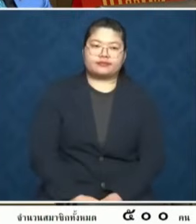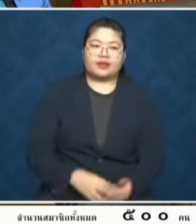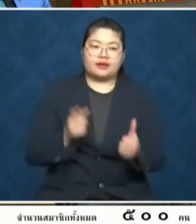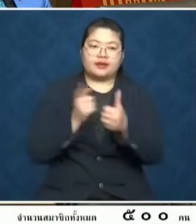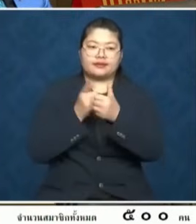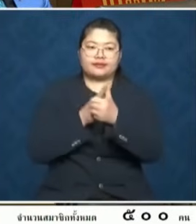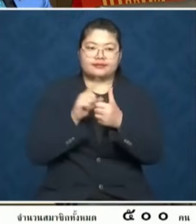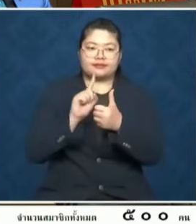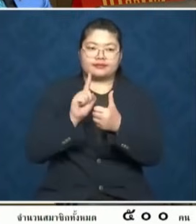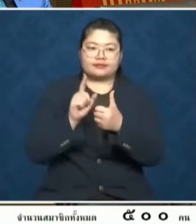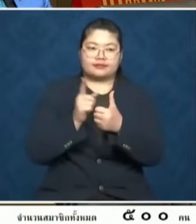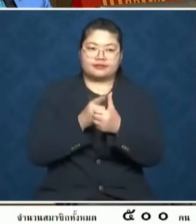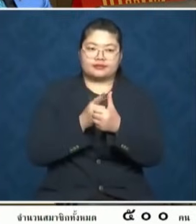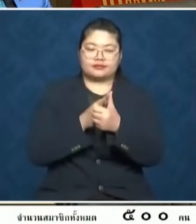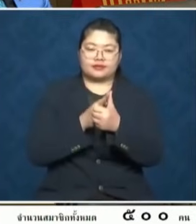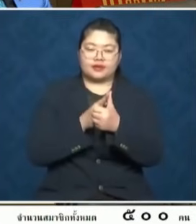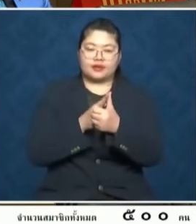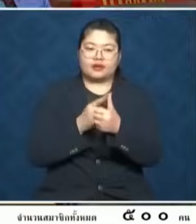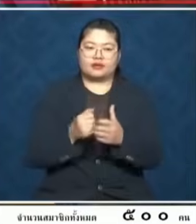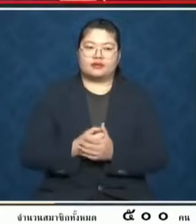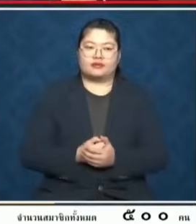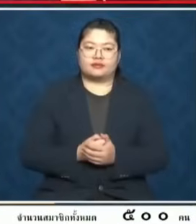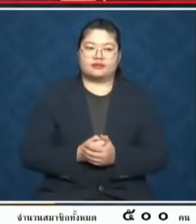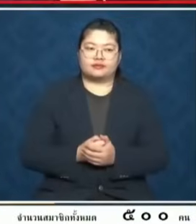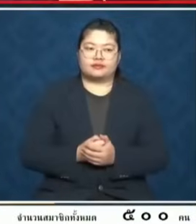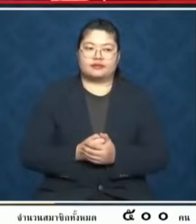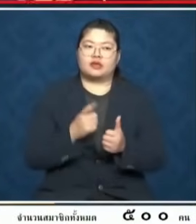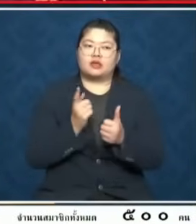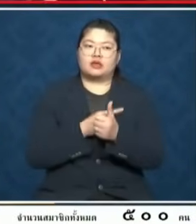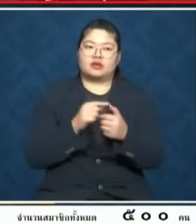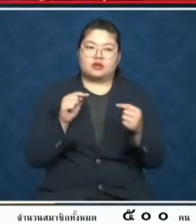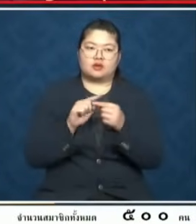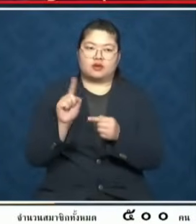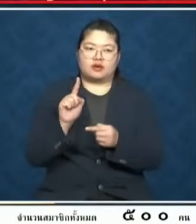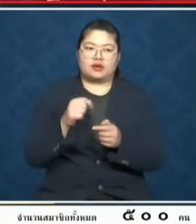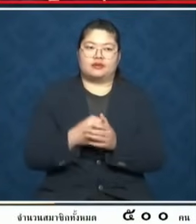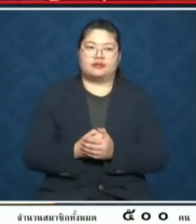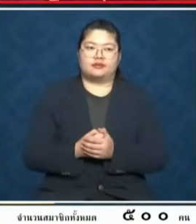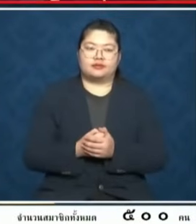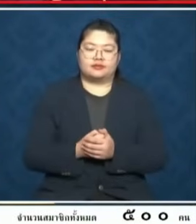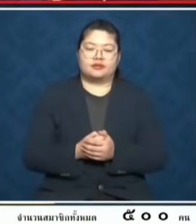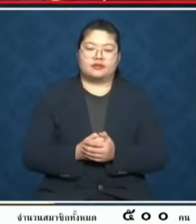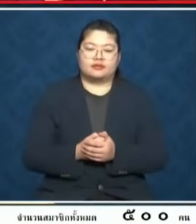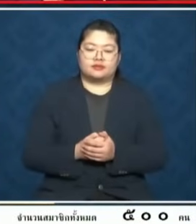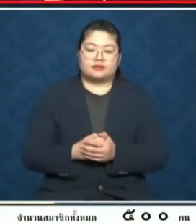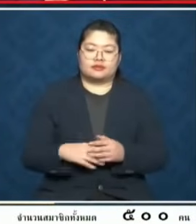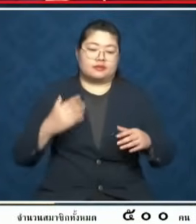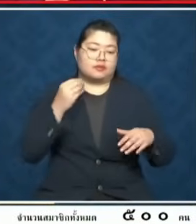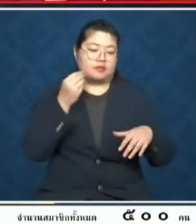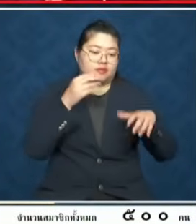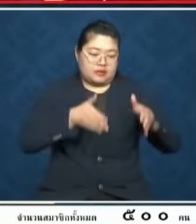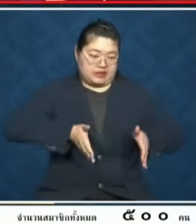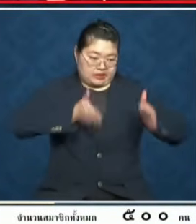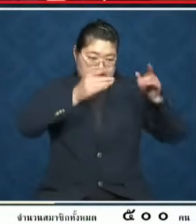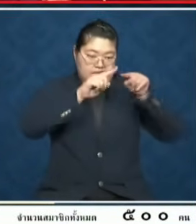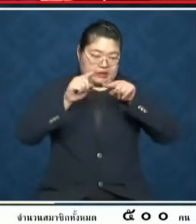ที่ 1นะคะขุมสมบัติที่ขุมสมบัติที่ 1คือที่ราชพัสดุที่อยู่ในความดูแลของกองทัพและ